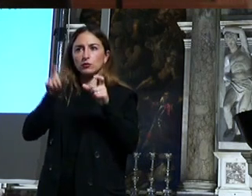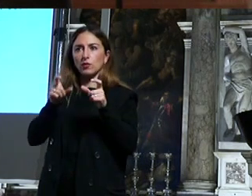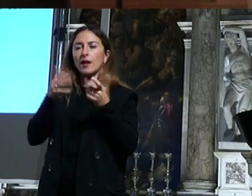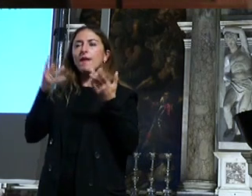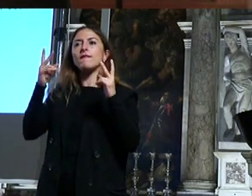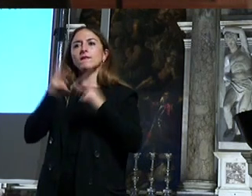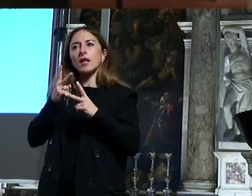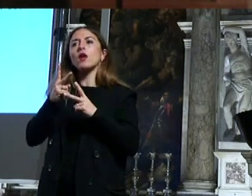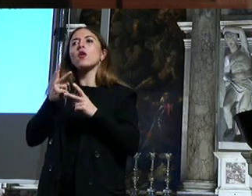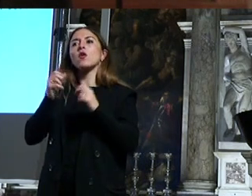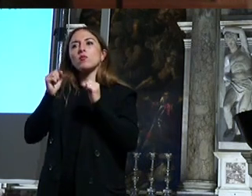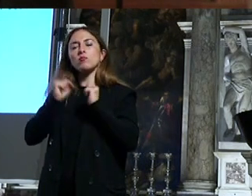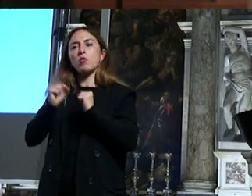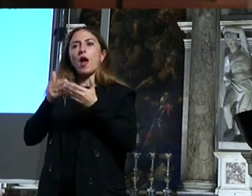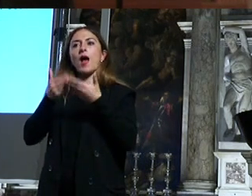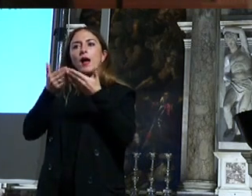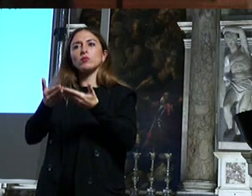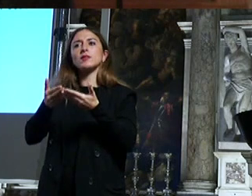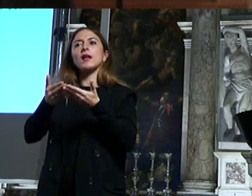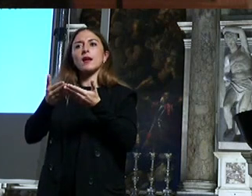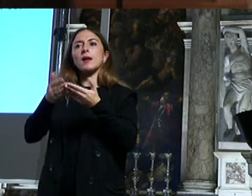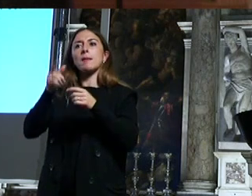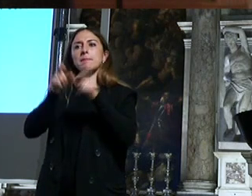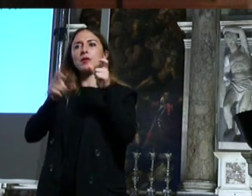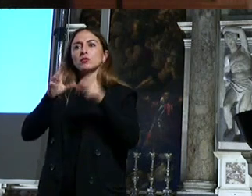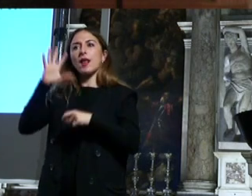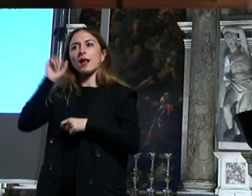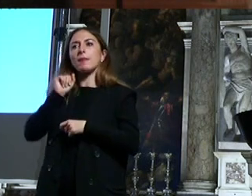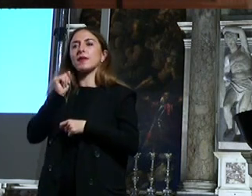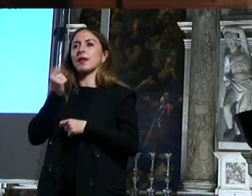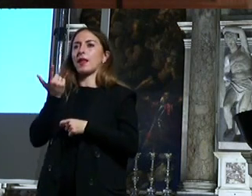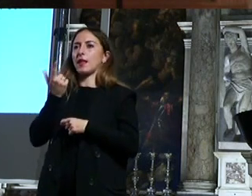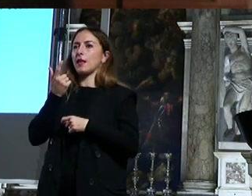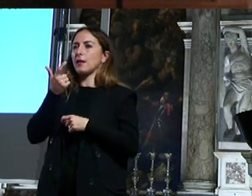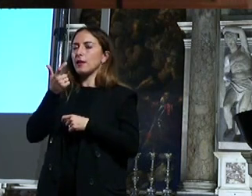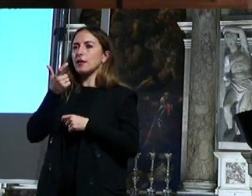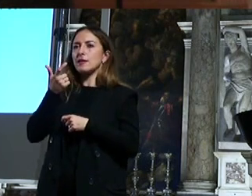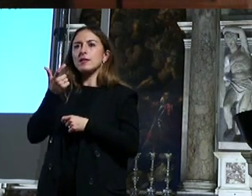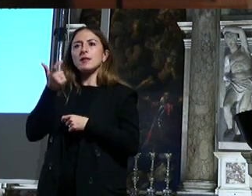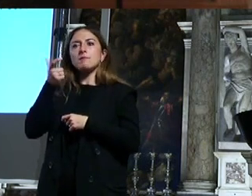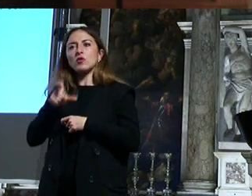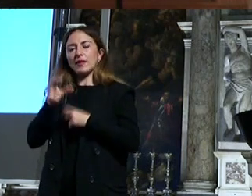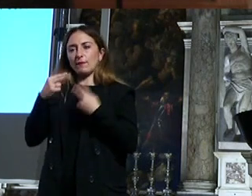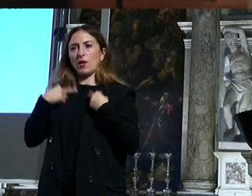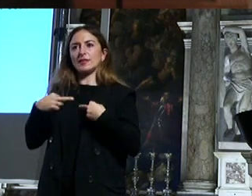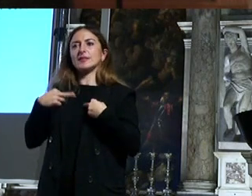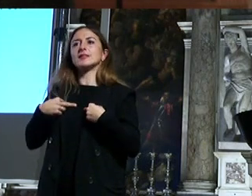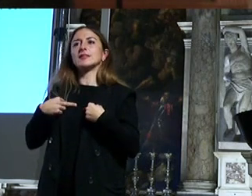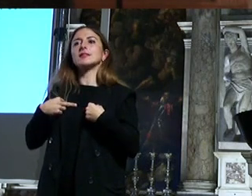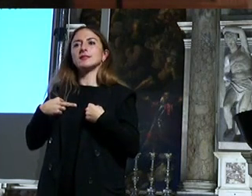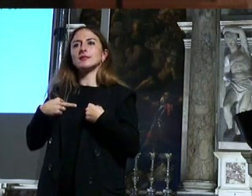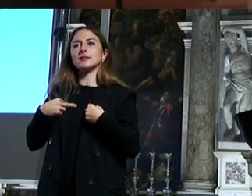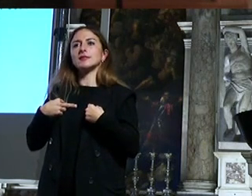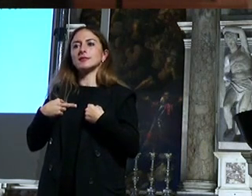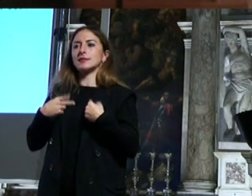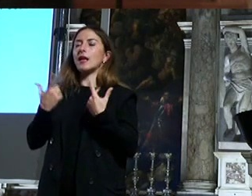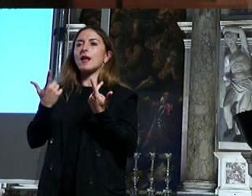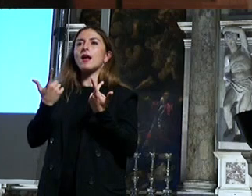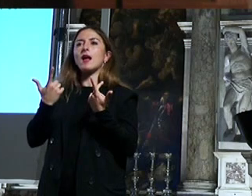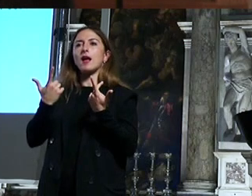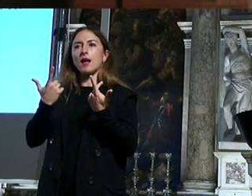aiutare gli uomini e le donne a capire il senso della propria esistenza e della propria vita nelle sue molteplici